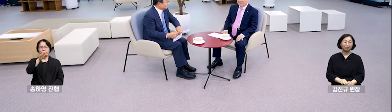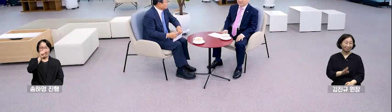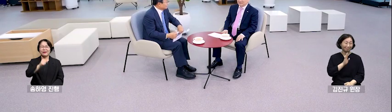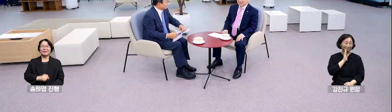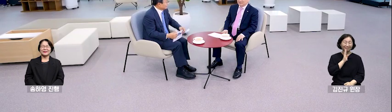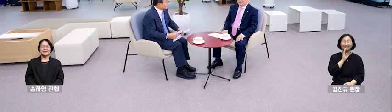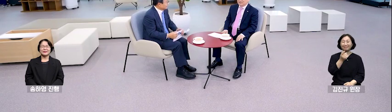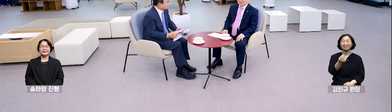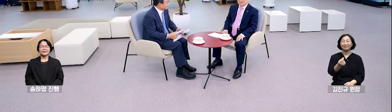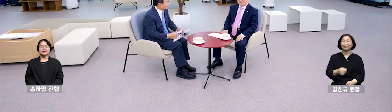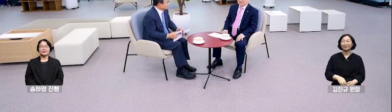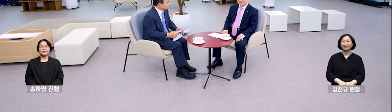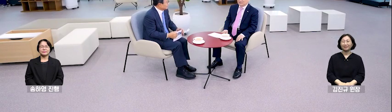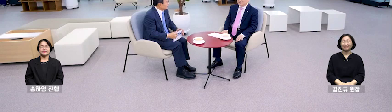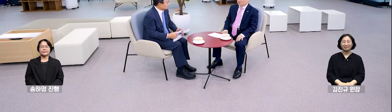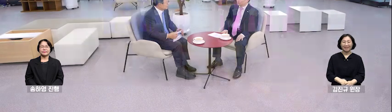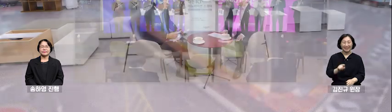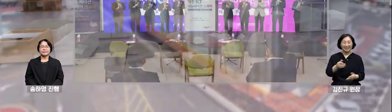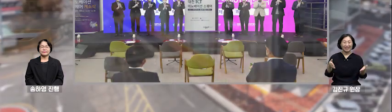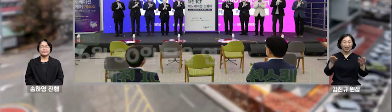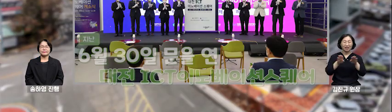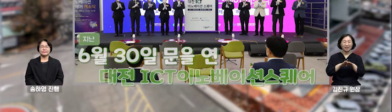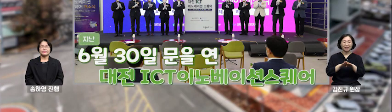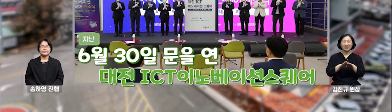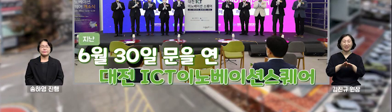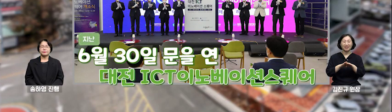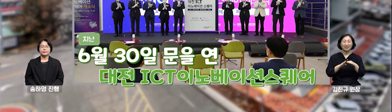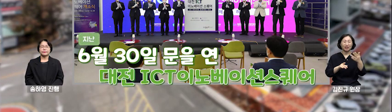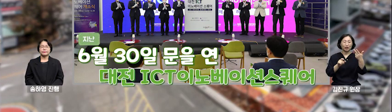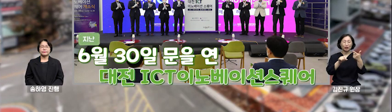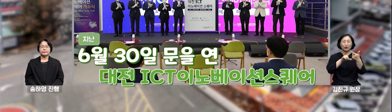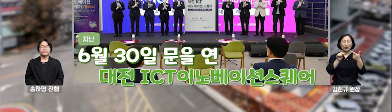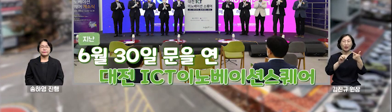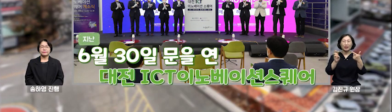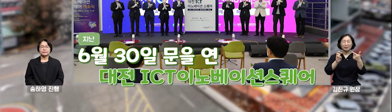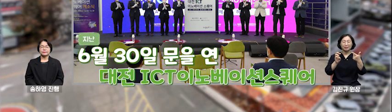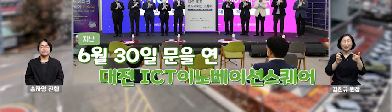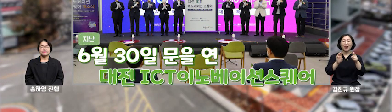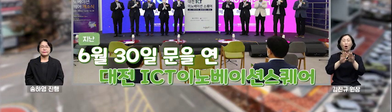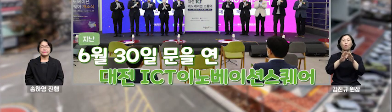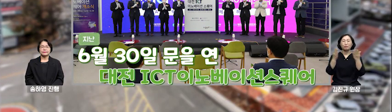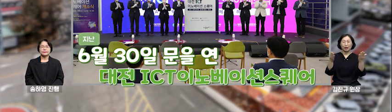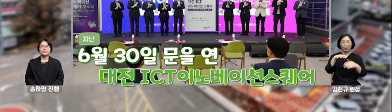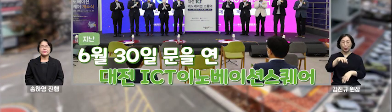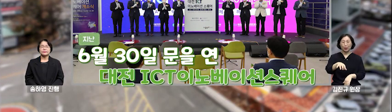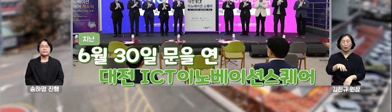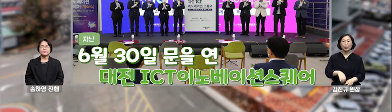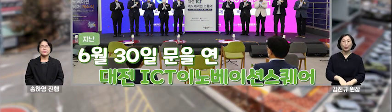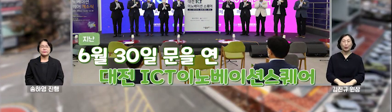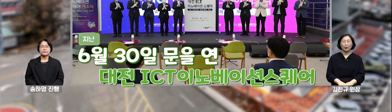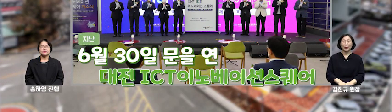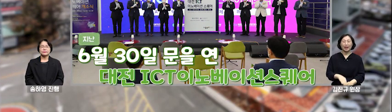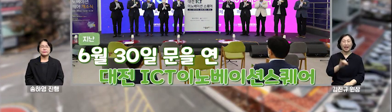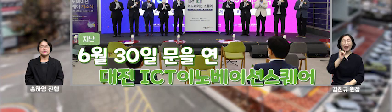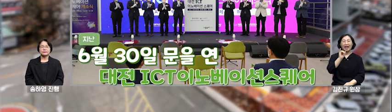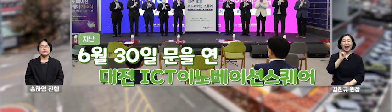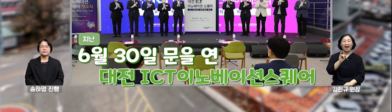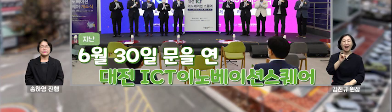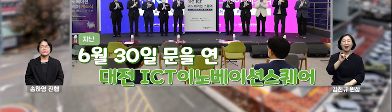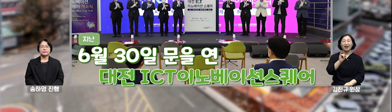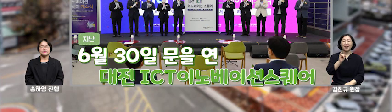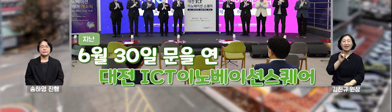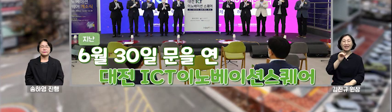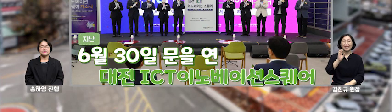4 있어 어느 지난 6월 30일 로 분한 거예요 그래서 이름이 it 이노베이션 스퀘어